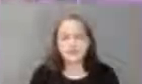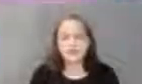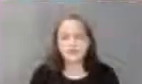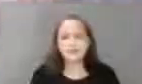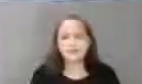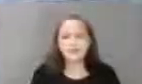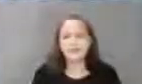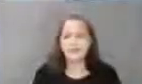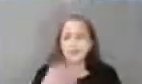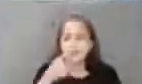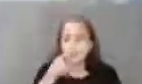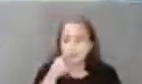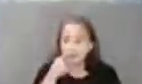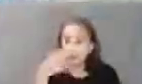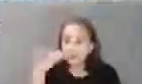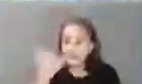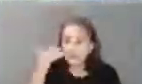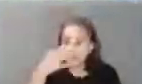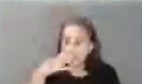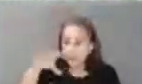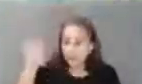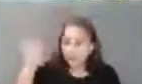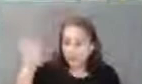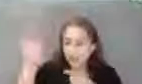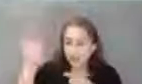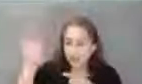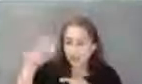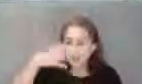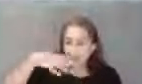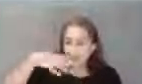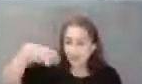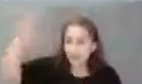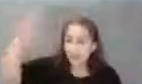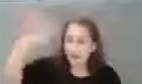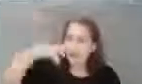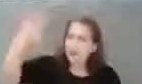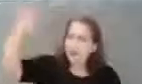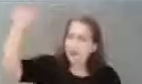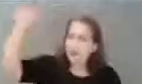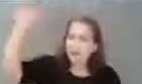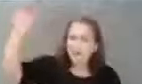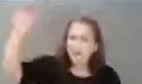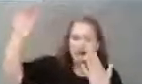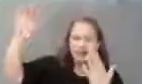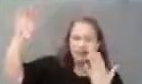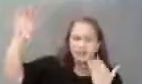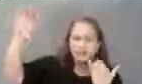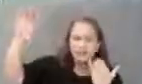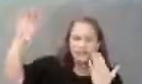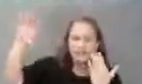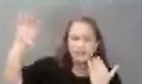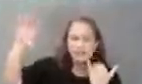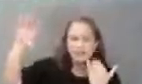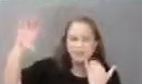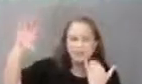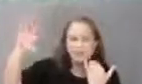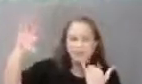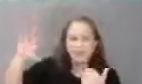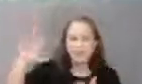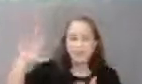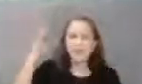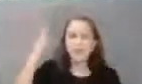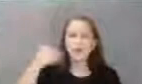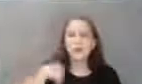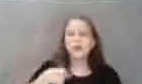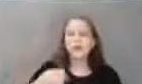ko dito. Ayan muna ang latest Chika on the road mula rito sa Eliptical Road, Quezon City. Remember, don't be